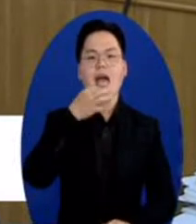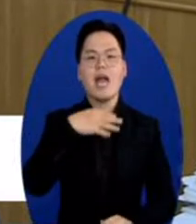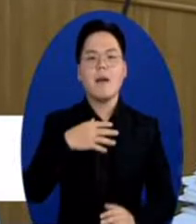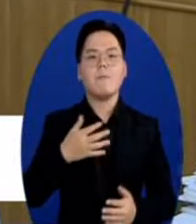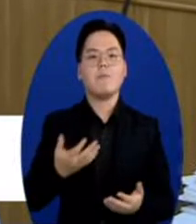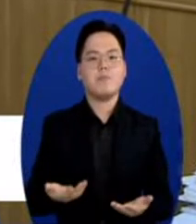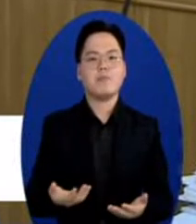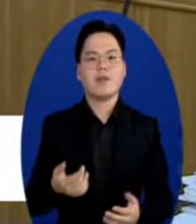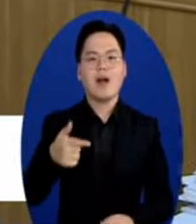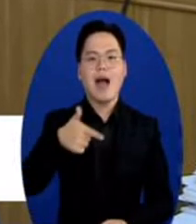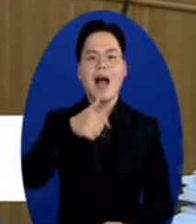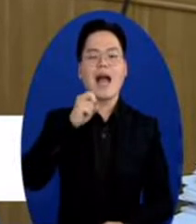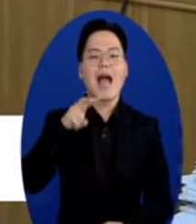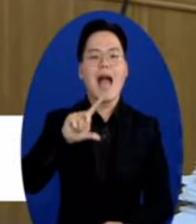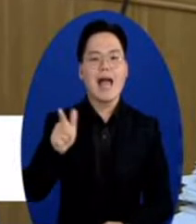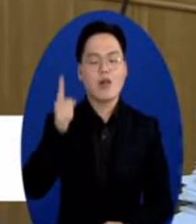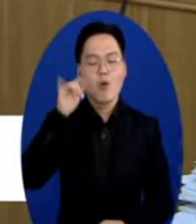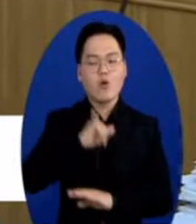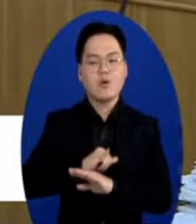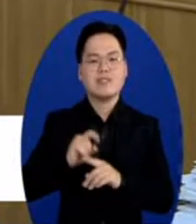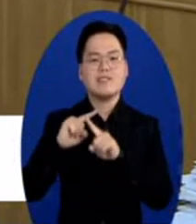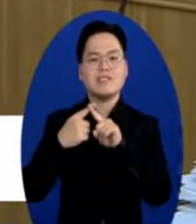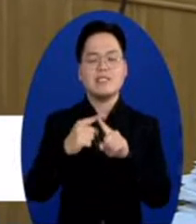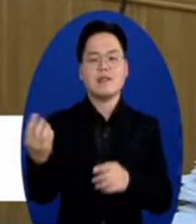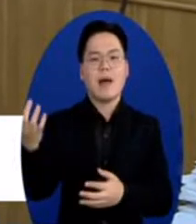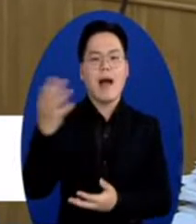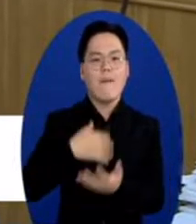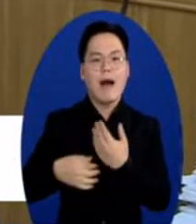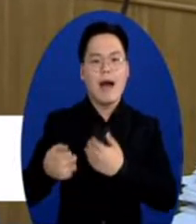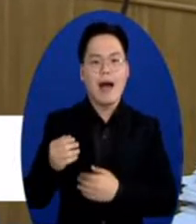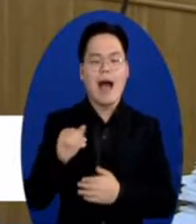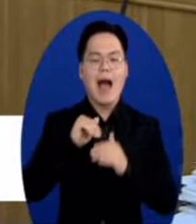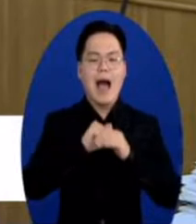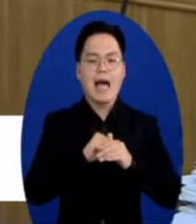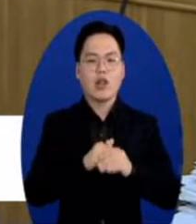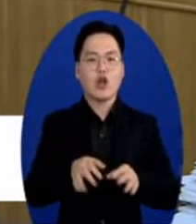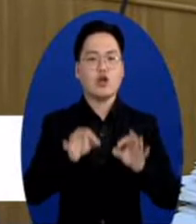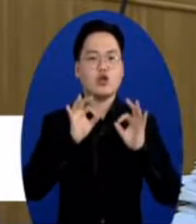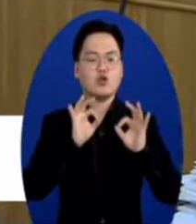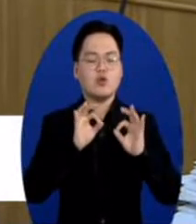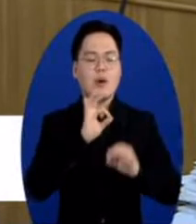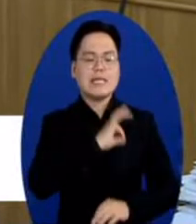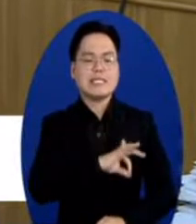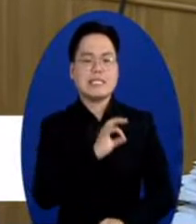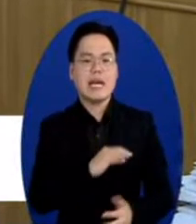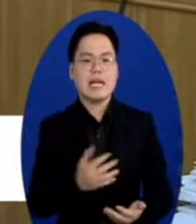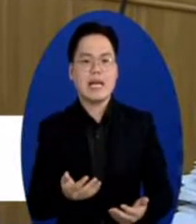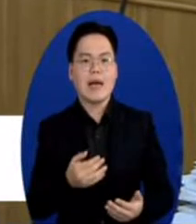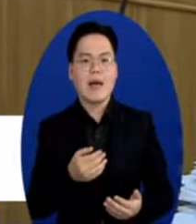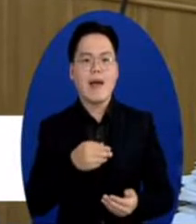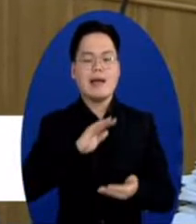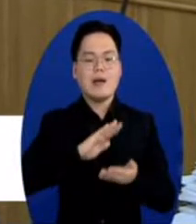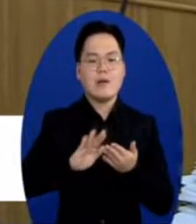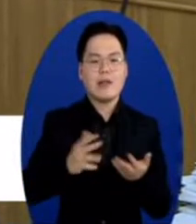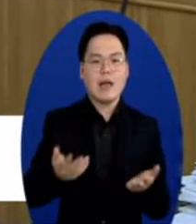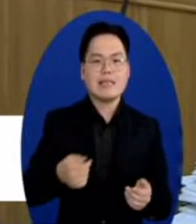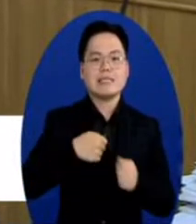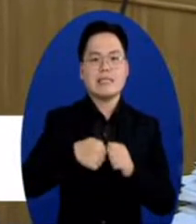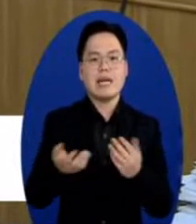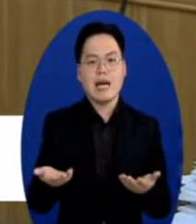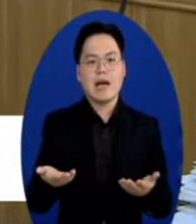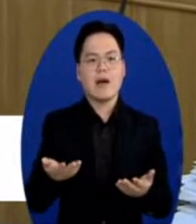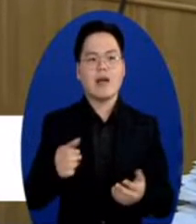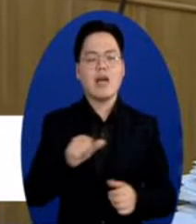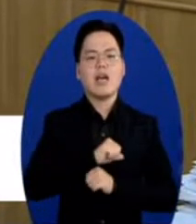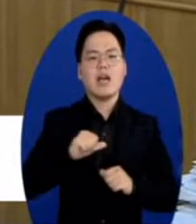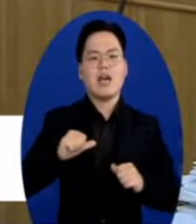одоо Монгол улсын гайлаар орж ирэх, эргээгээд одоо хадгалах хамгаалтанд байх, зүү цогцтой хэрэглээг хангах, иргэдэд энэ нь одоо иргэдийн